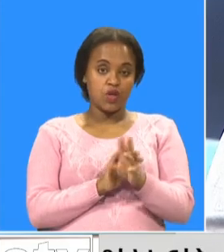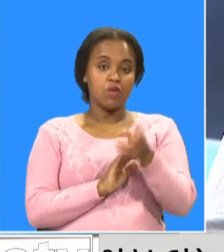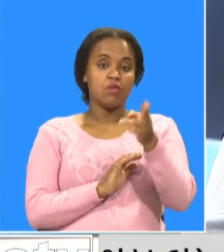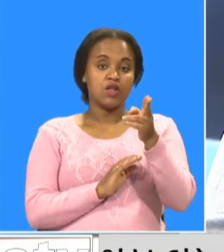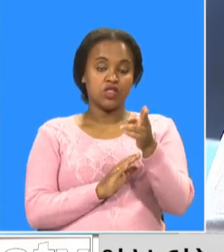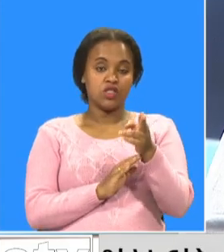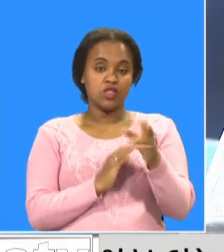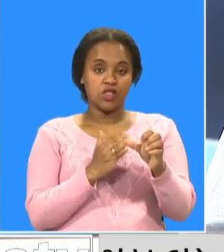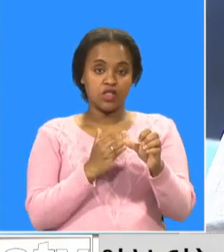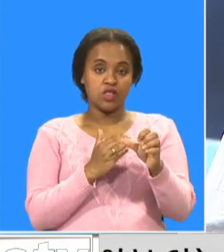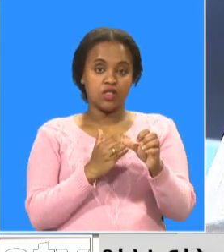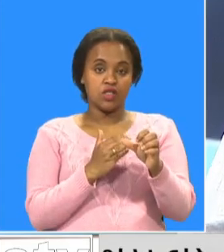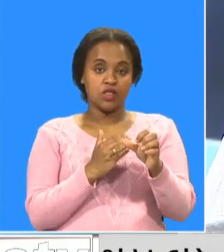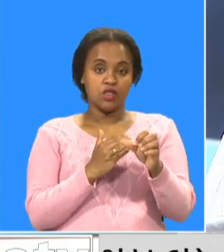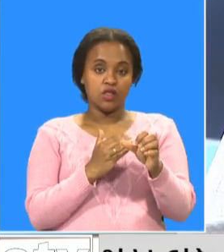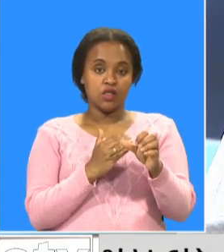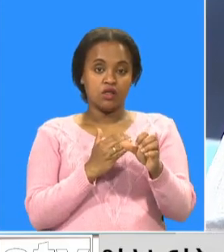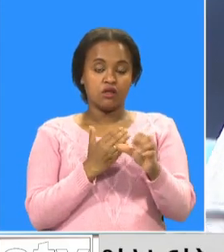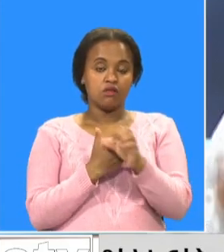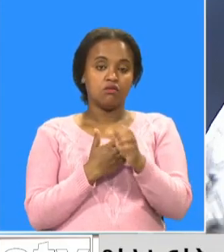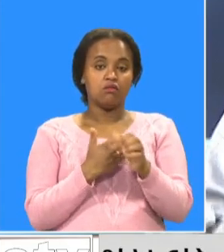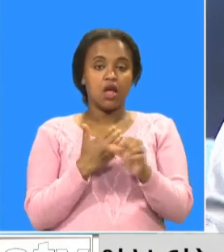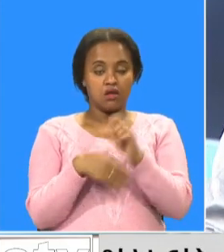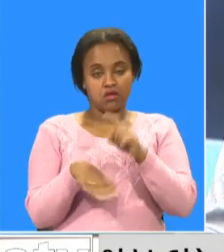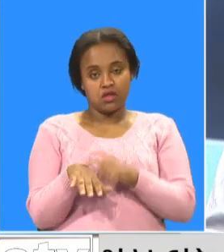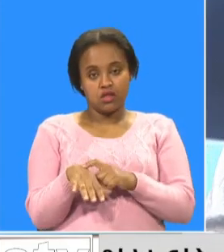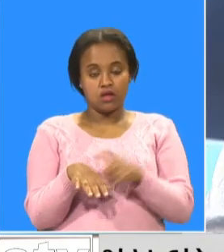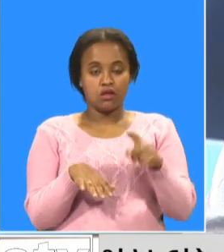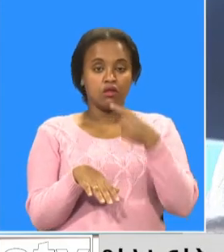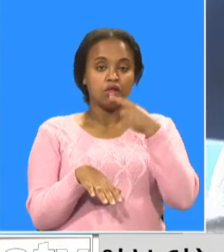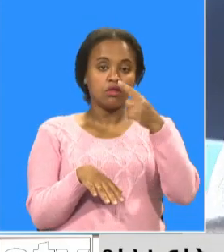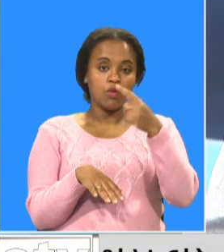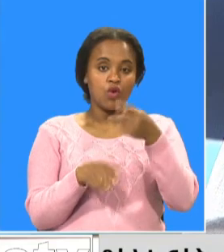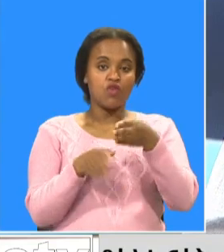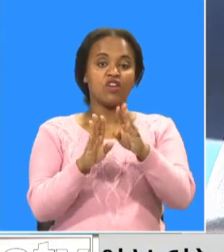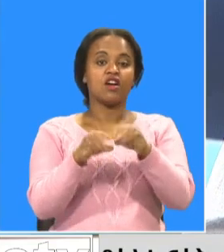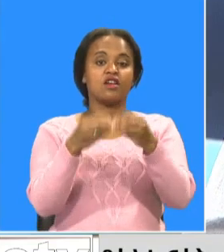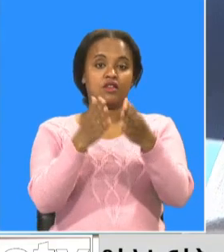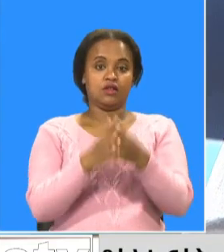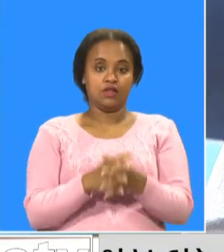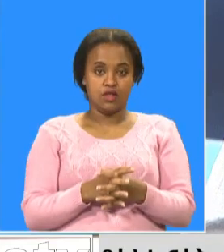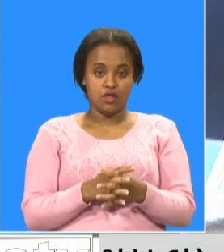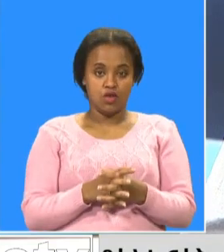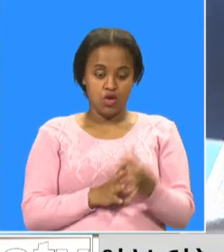በኢመርጀንሲ የፍቃድ አሰጣጥ ነው የተሰጡት። እንደብዝ ሪቪው ተደርጎ አይደለም። እኔ ባይዘይ በደንብ